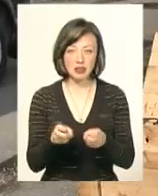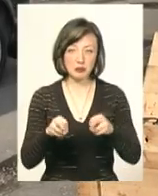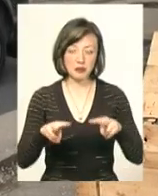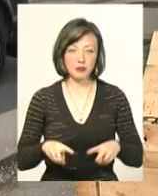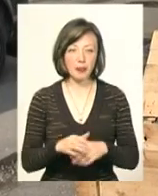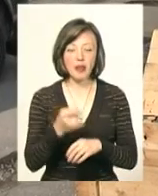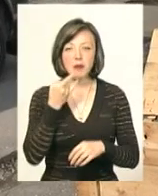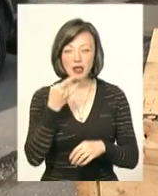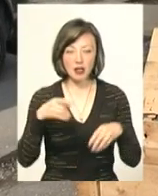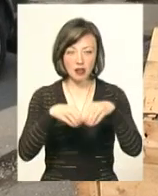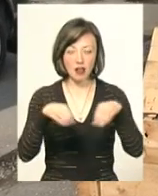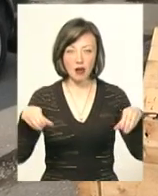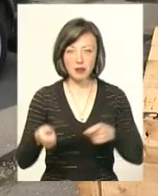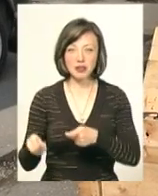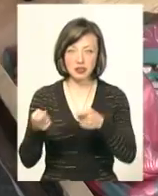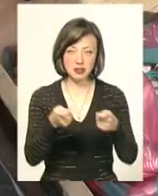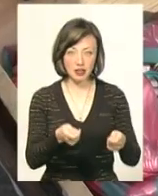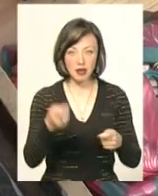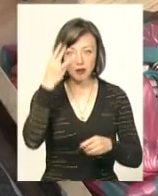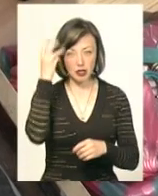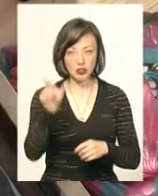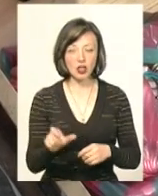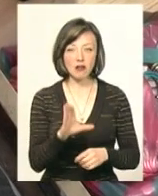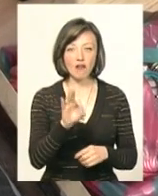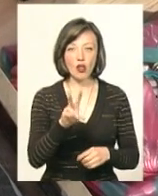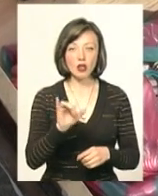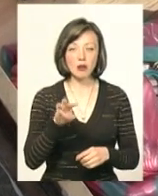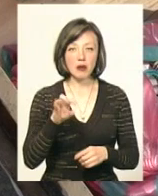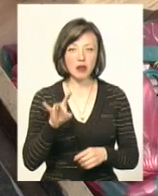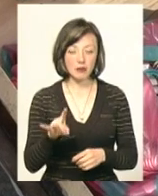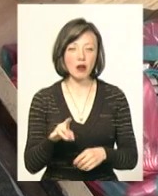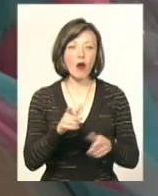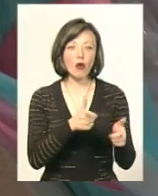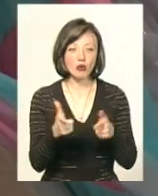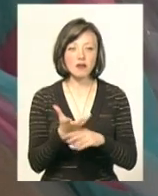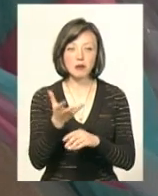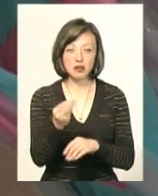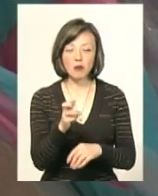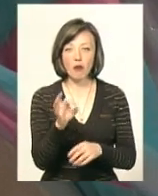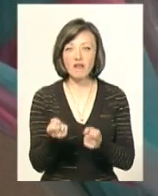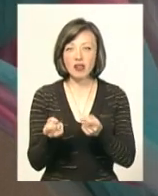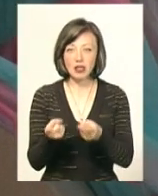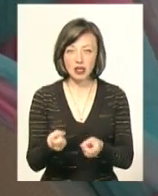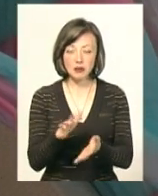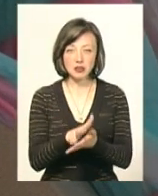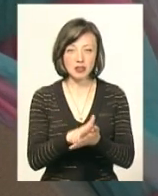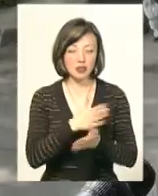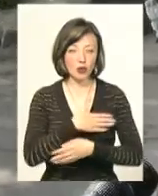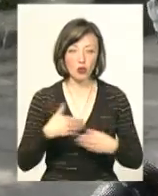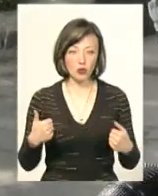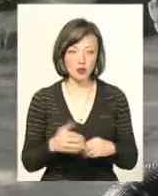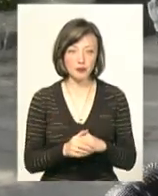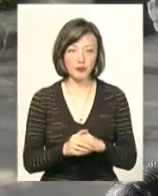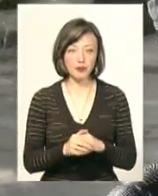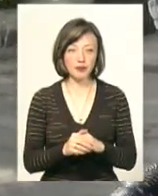Відпрацьовані батарейки та лампи несе до пункту і хмельничанин Володимир. Каже, за їх збір готовий був і заплатити, бо викидати на смітник не хоче.